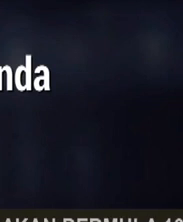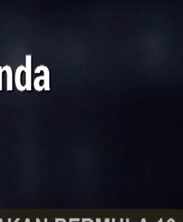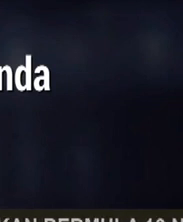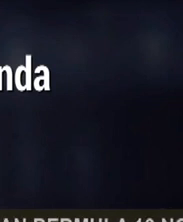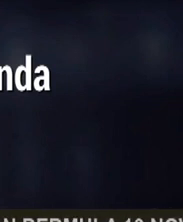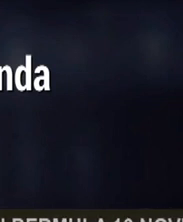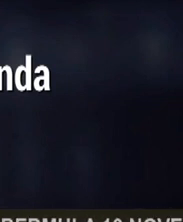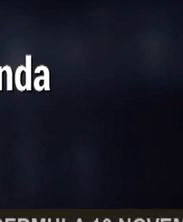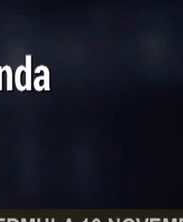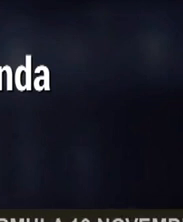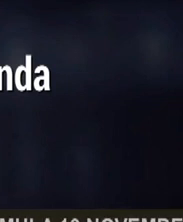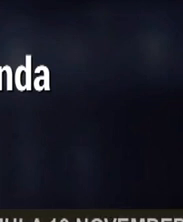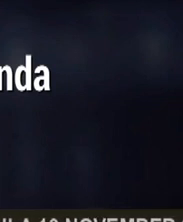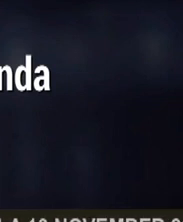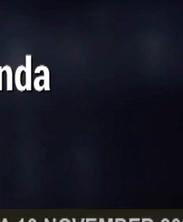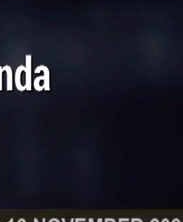plugin